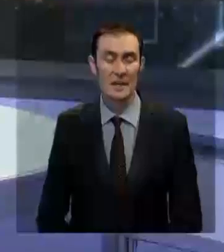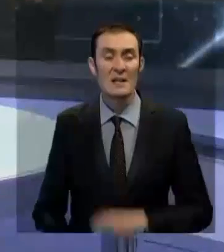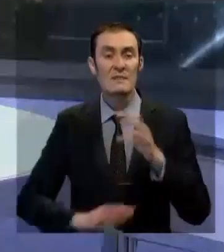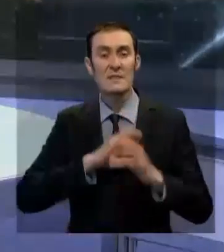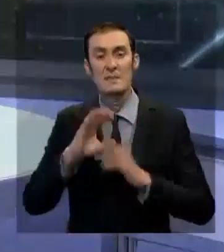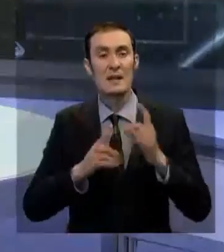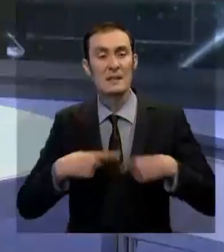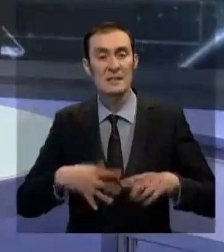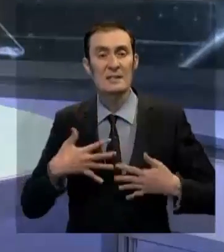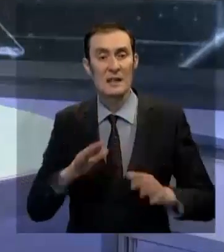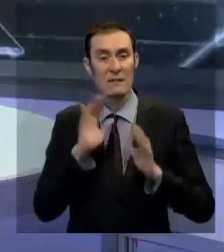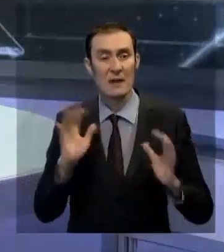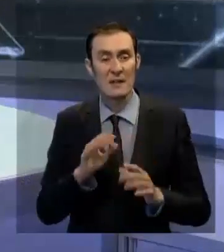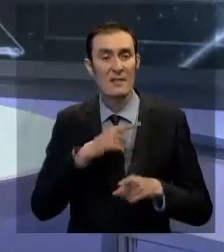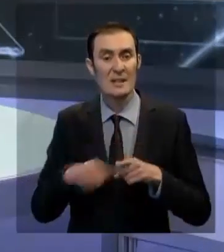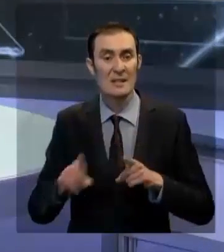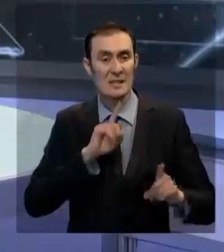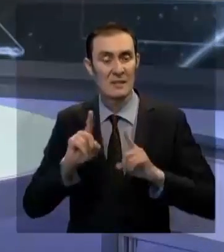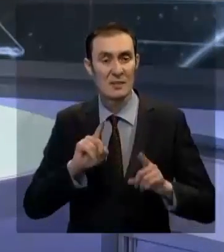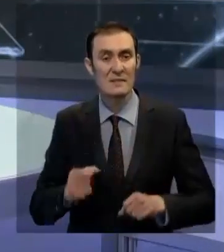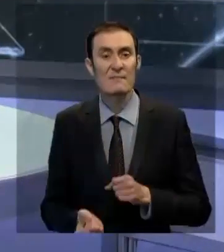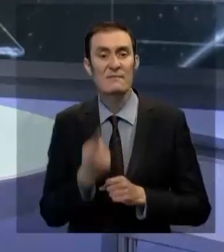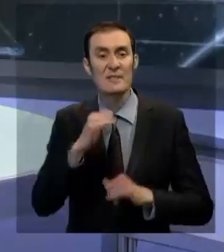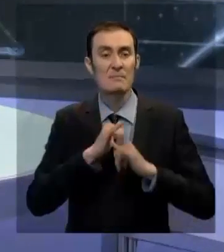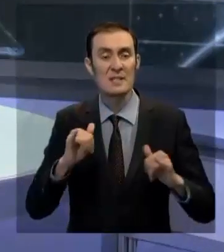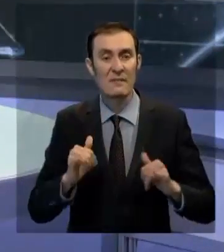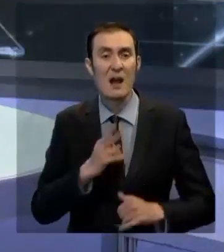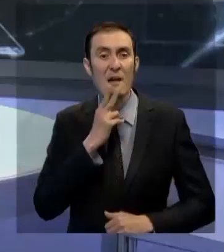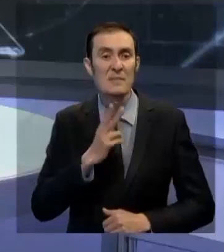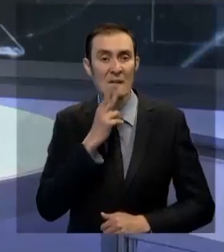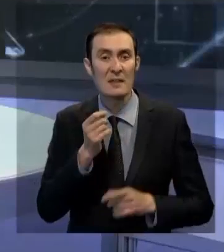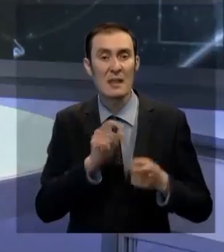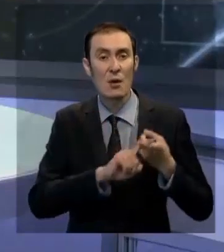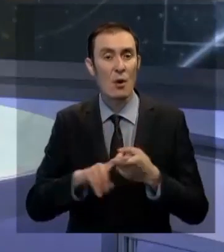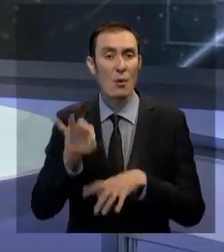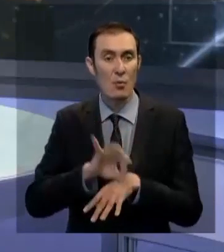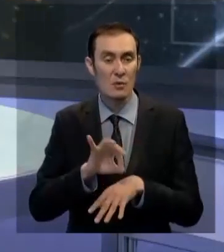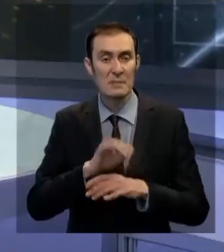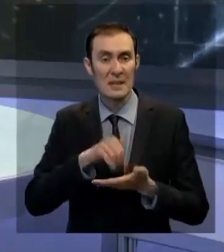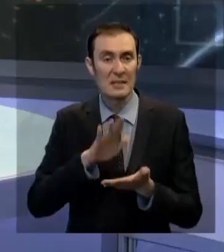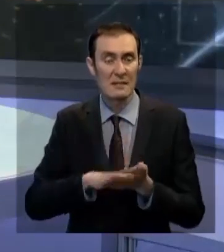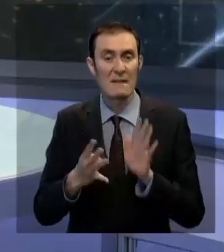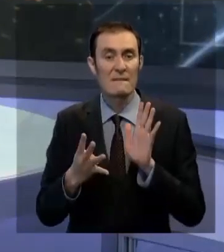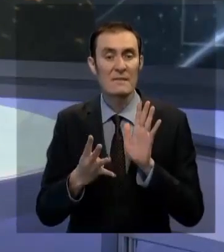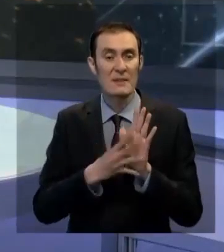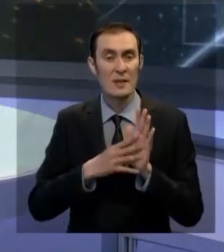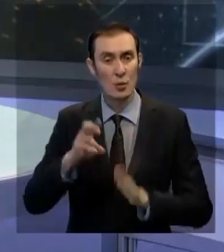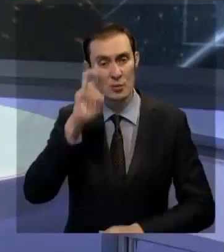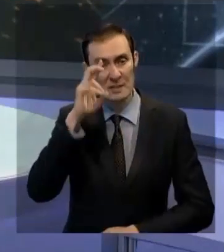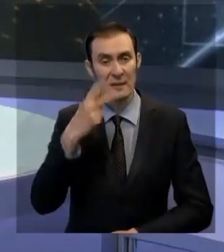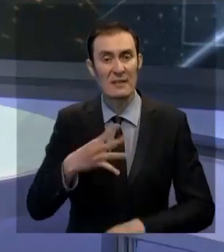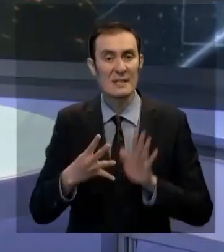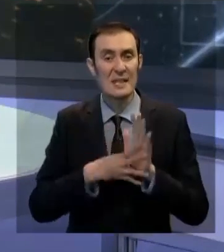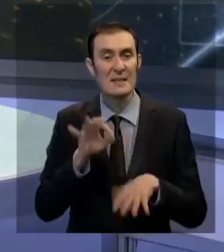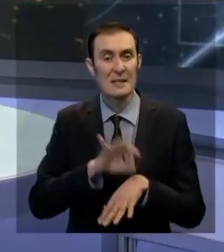ВОЗ созывает экстренное совещание из-за вспышки обезьяний оспы. Случаи заражения уже зарегистрировали врачи 9 стран.